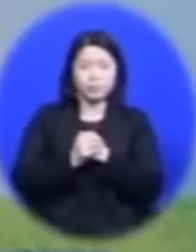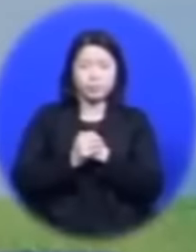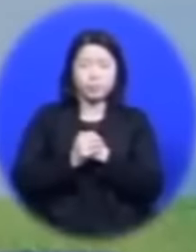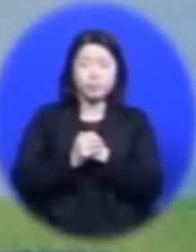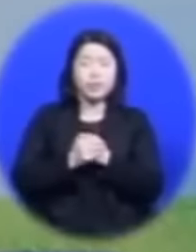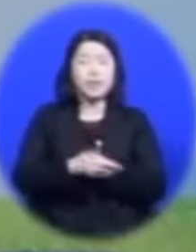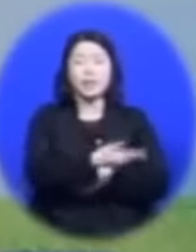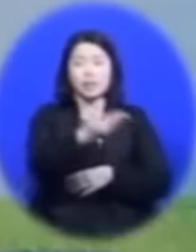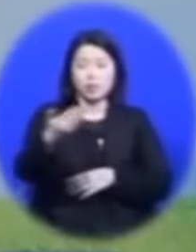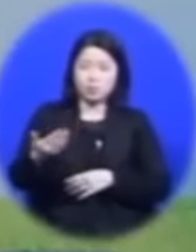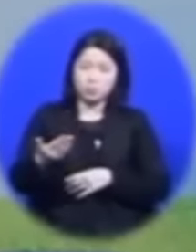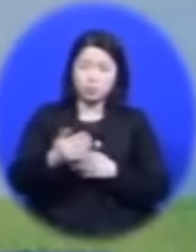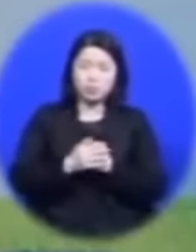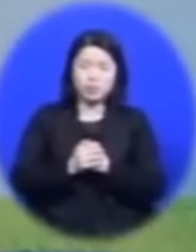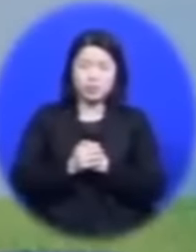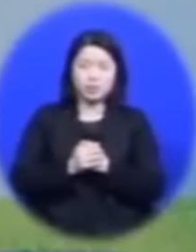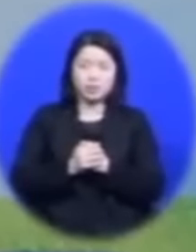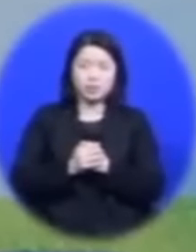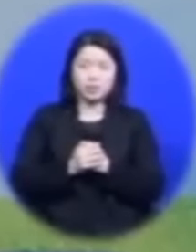여러분,